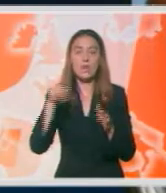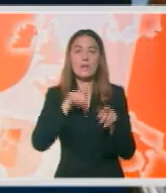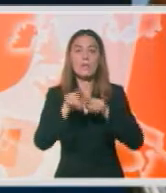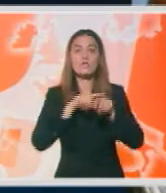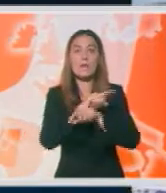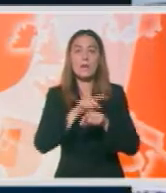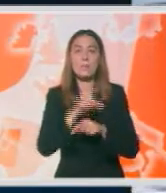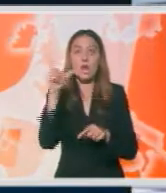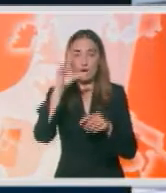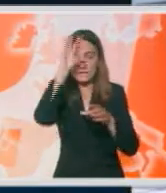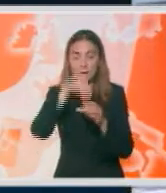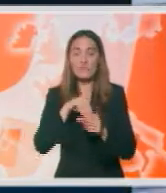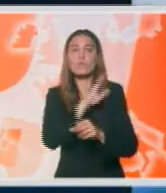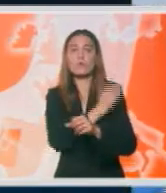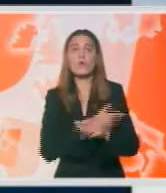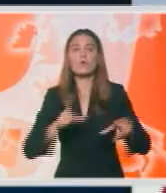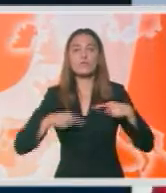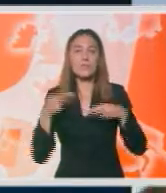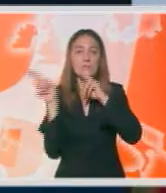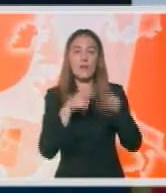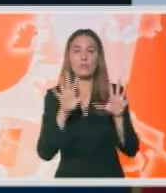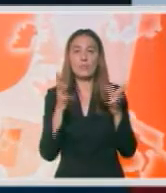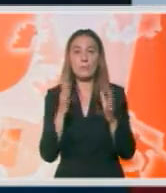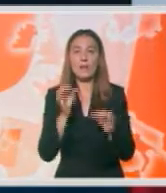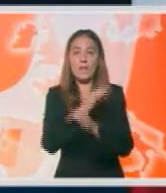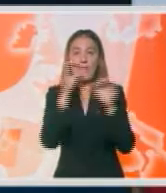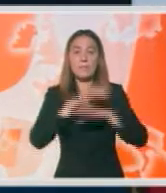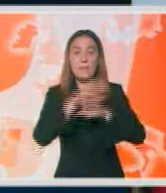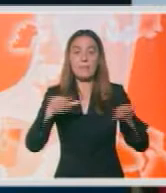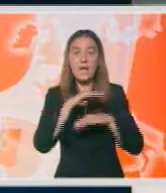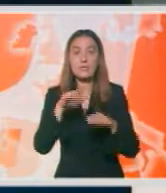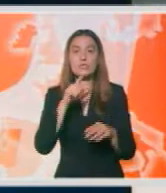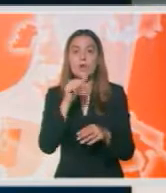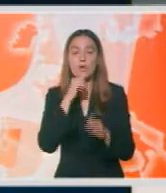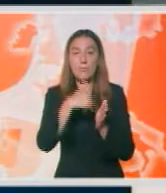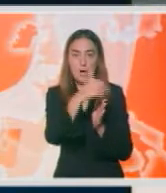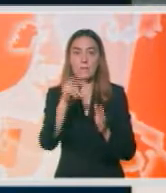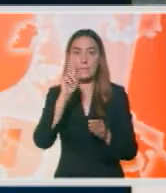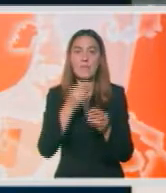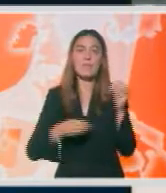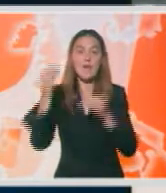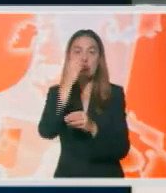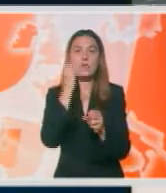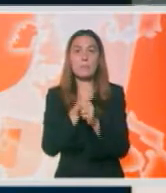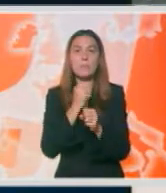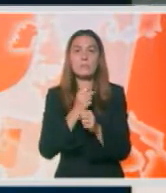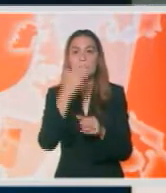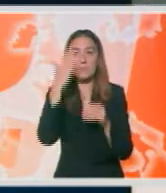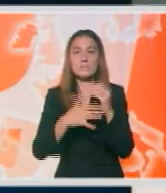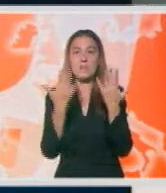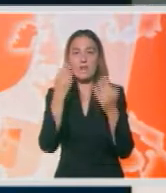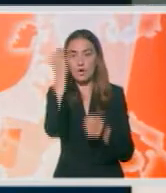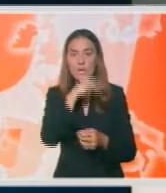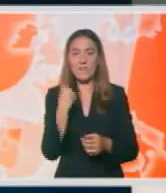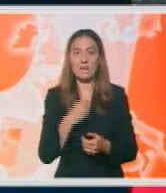Istovremeno, lokalni stanovnici trude se da život vrate u normalu. Javne plaže Mississippija uz obalu imaju najviše posla u poslednjih nekoliko